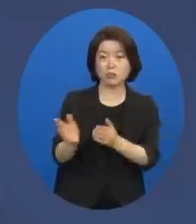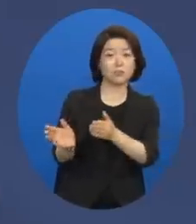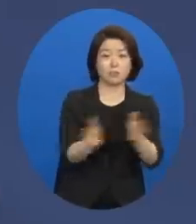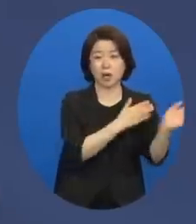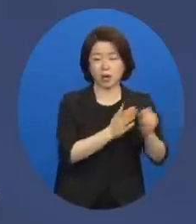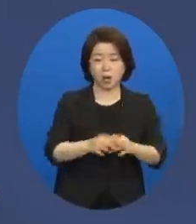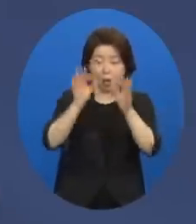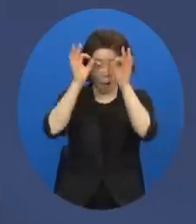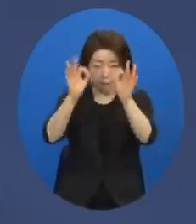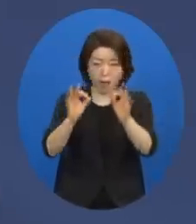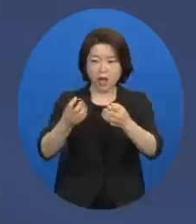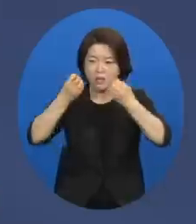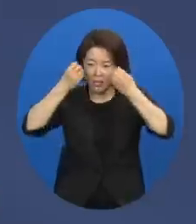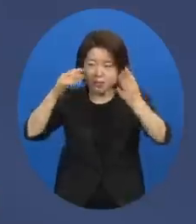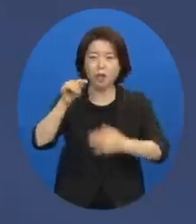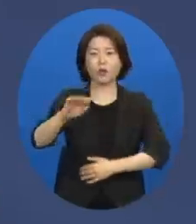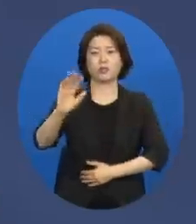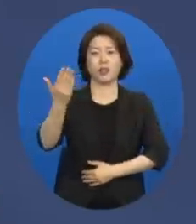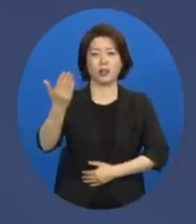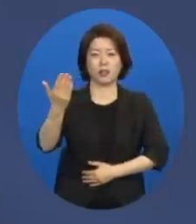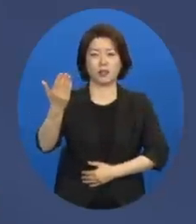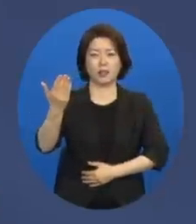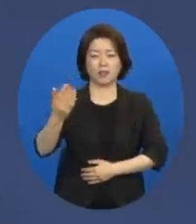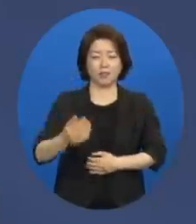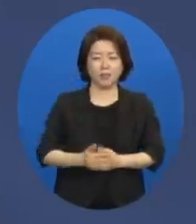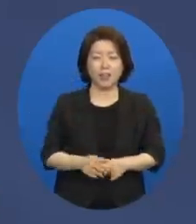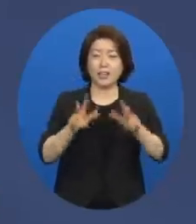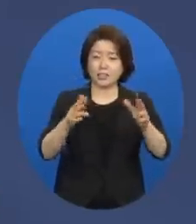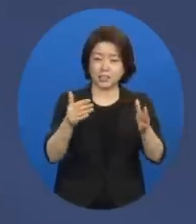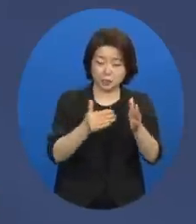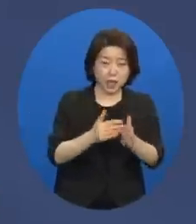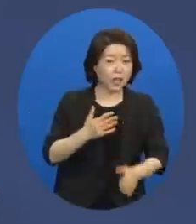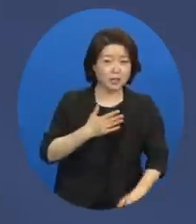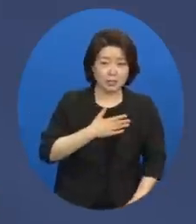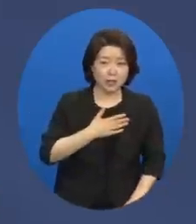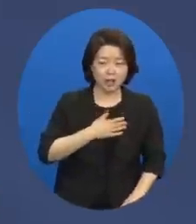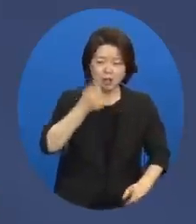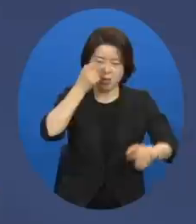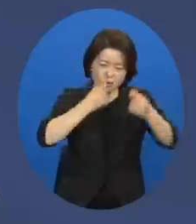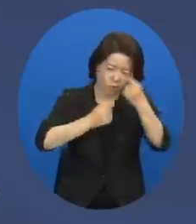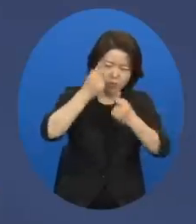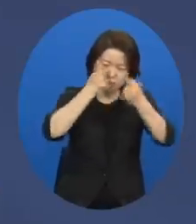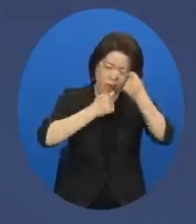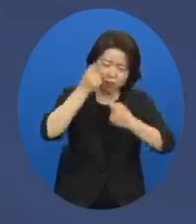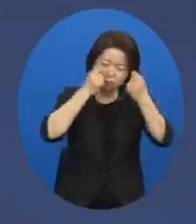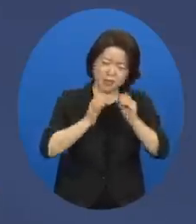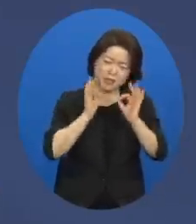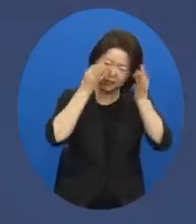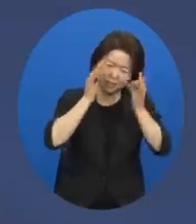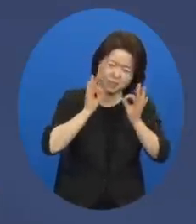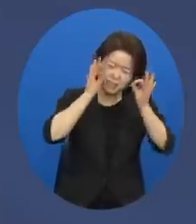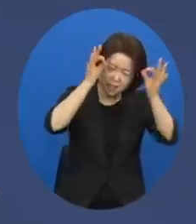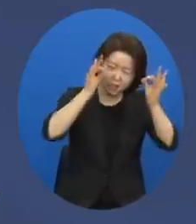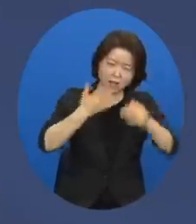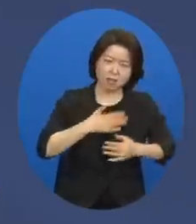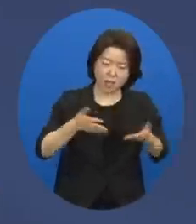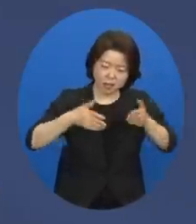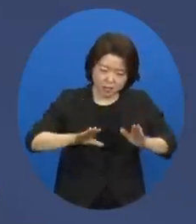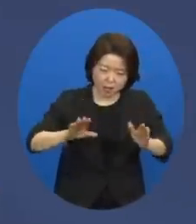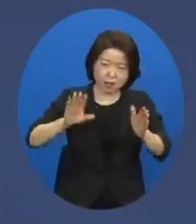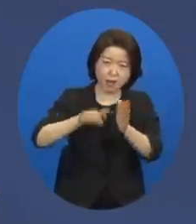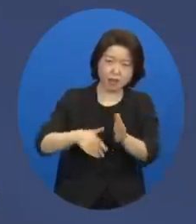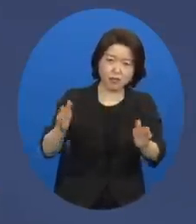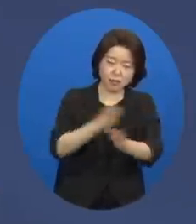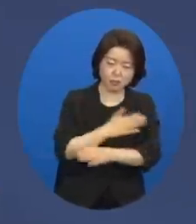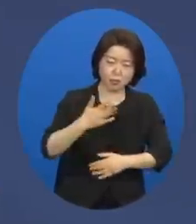보라 새것이 되었도다. 지금까지 내가 울며 불며 애를 써오며 내가 태어나서 생긴